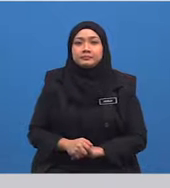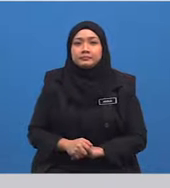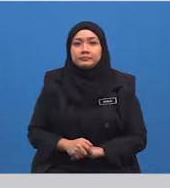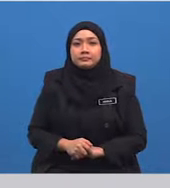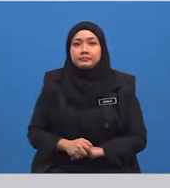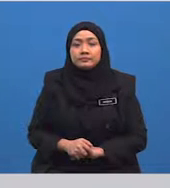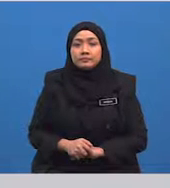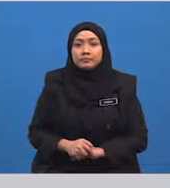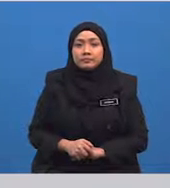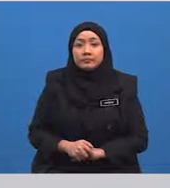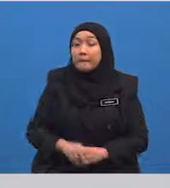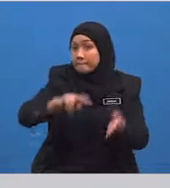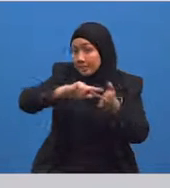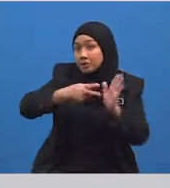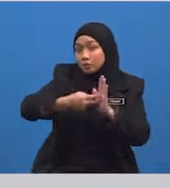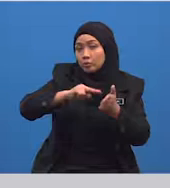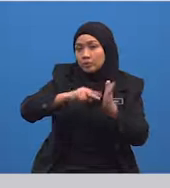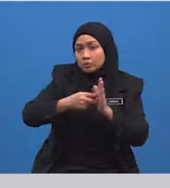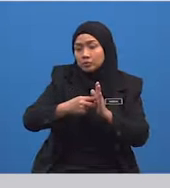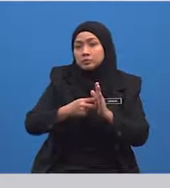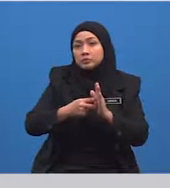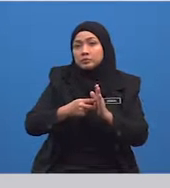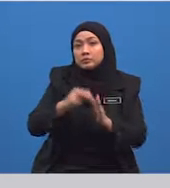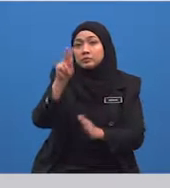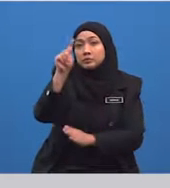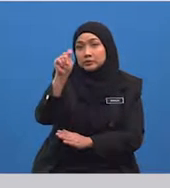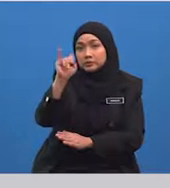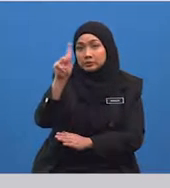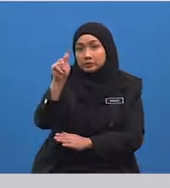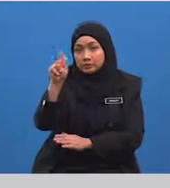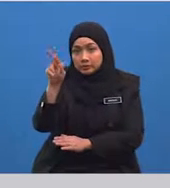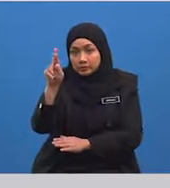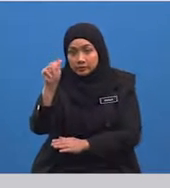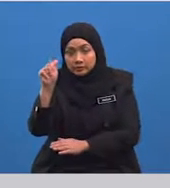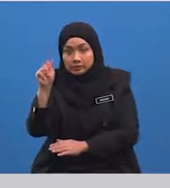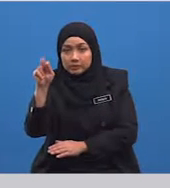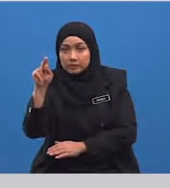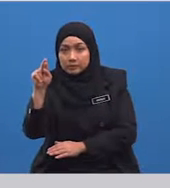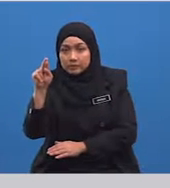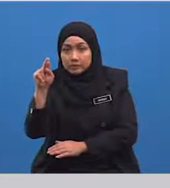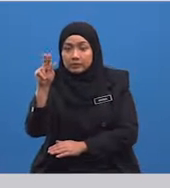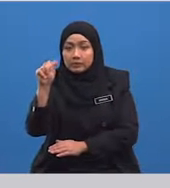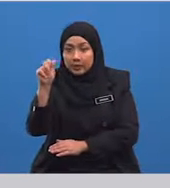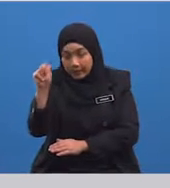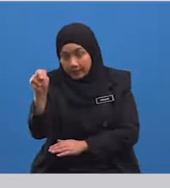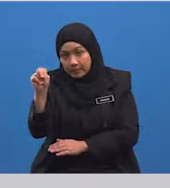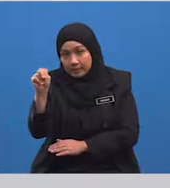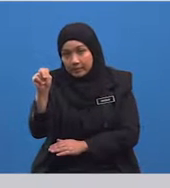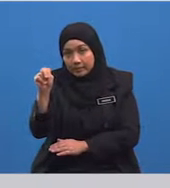Pentitratan ialah kaedah yang digunakan dalam peneutralan alkali